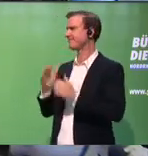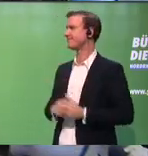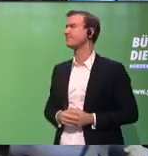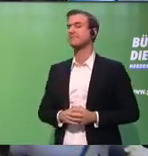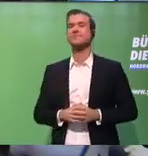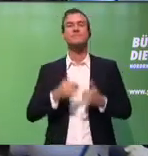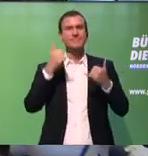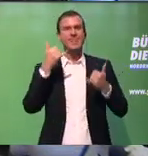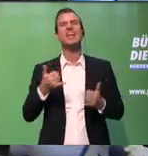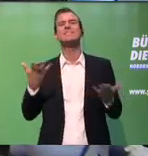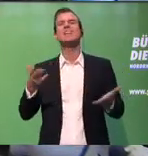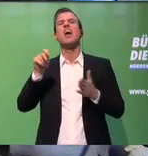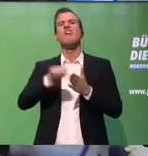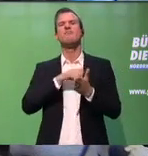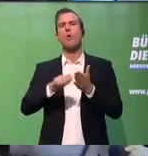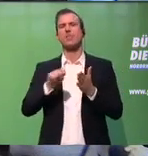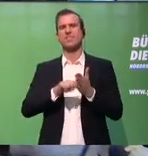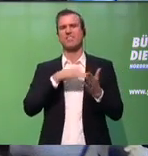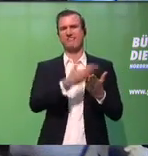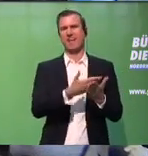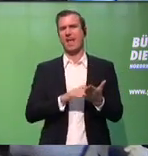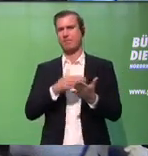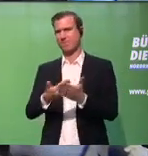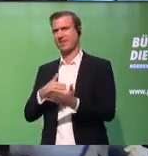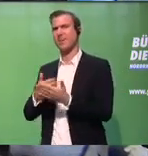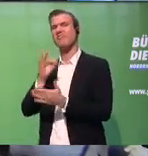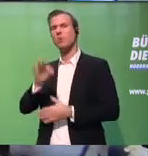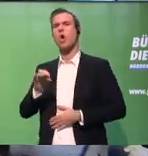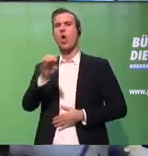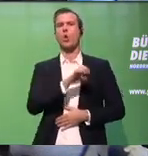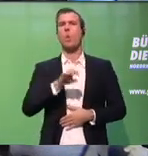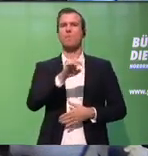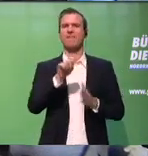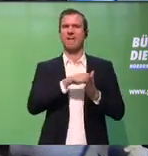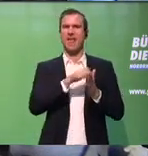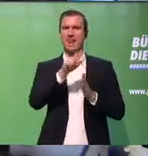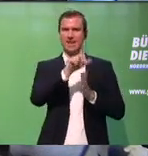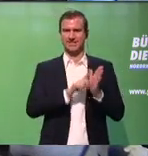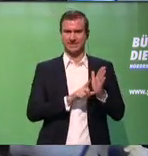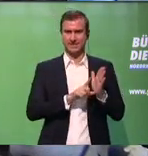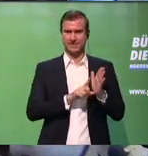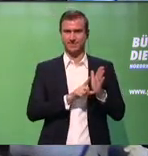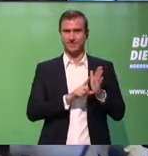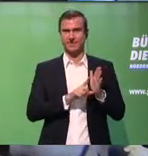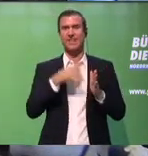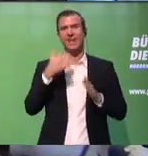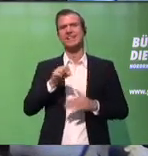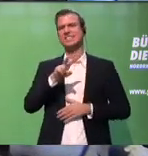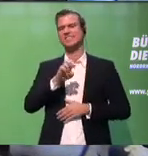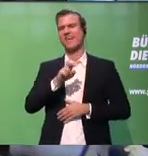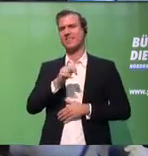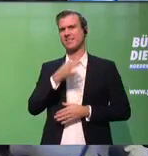Nämlich zur Votenvergabe für die Europawahlliste. Und da hat Sven das